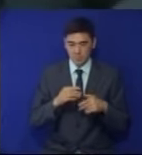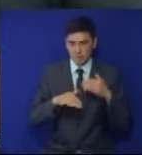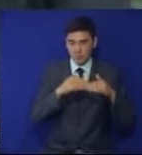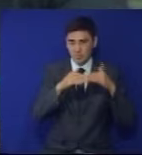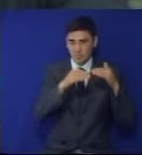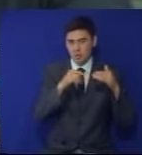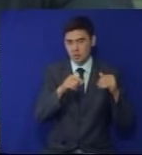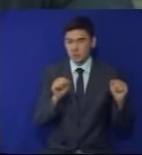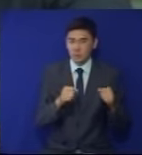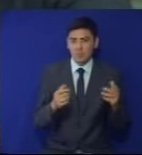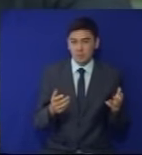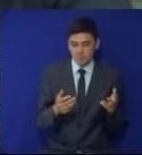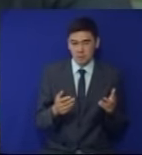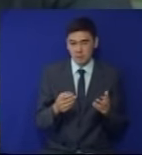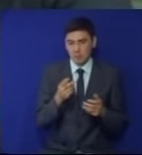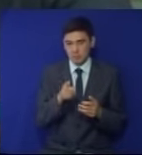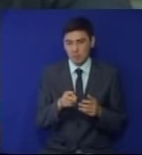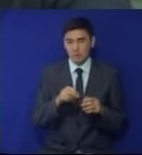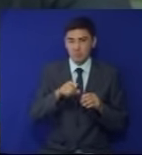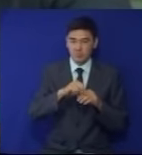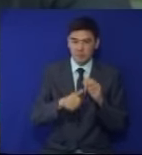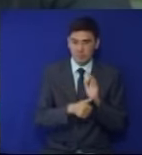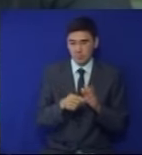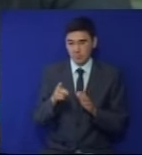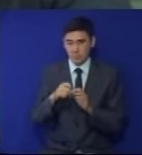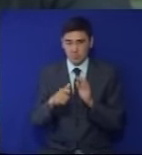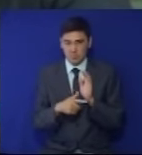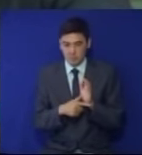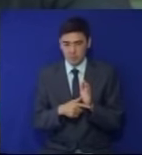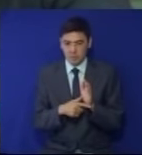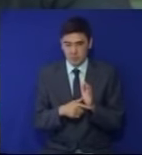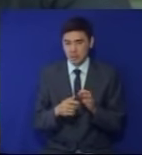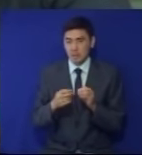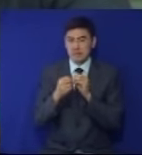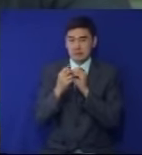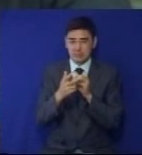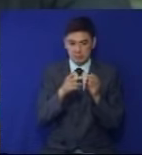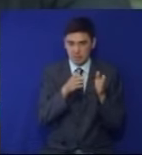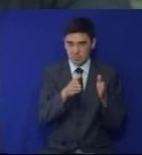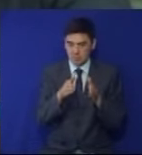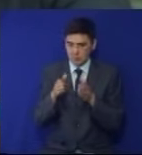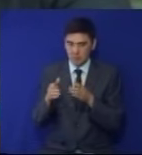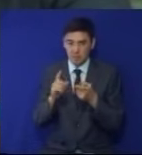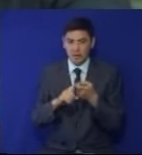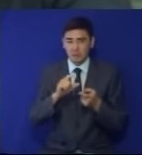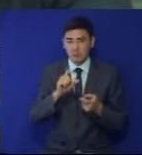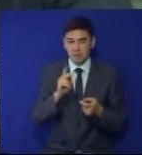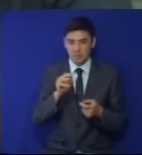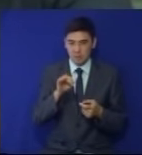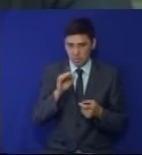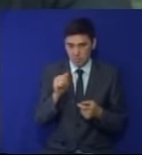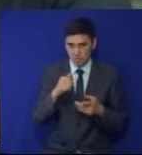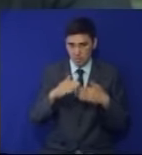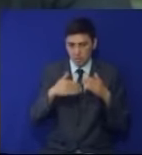деңгей туралы айтсақ, 2016-2018 жылдар аралығында қаланың 13 бағыт бойынша әлеуметтік экономикалық дамуы